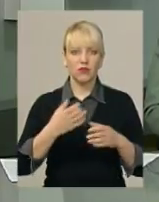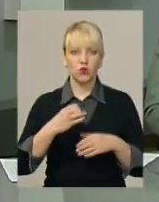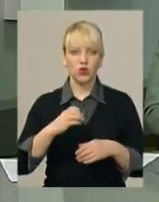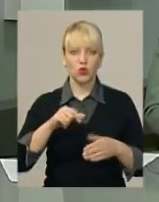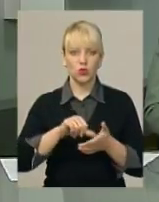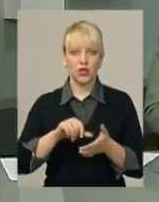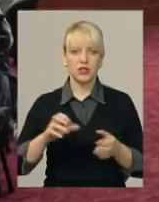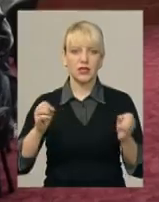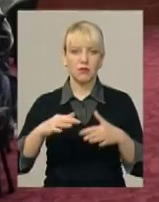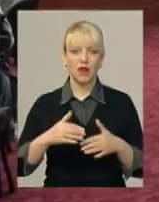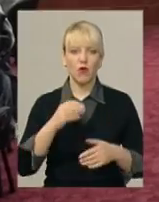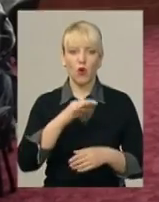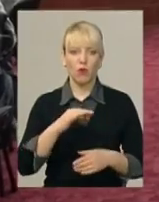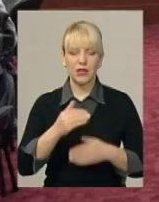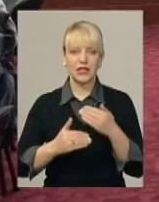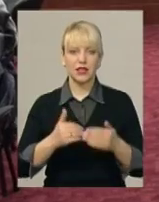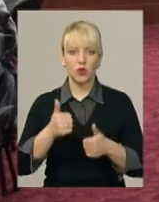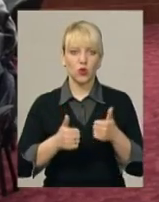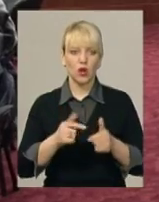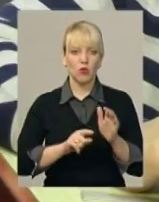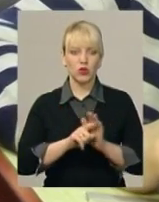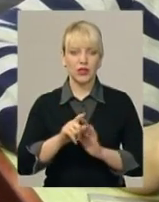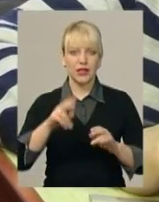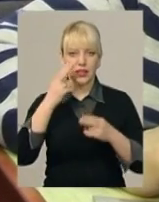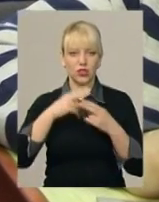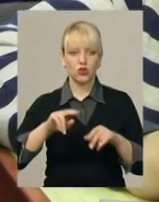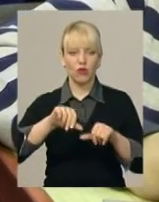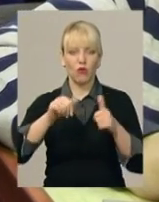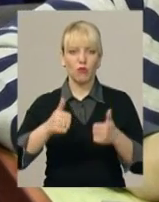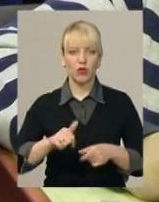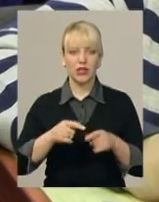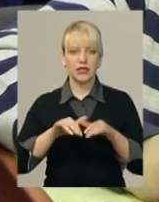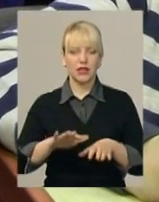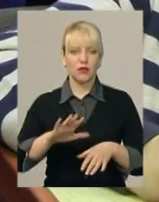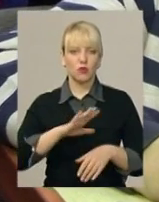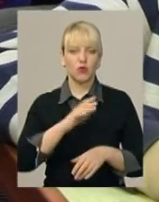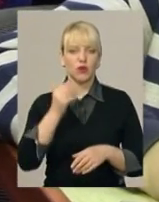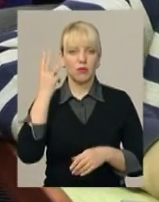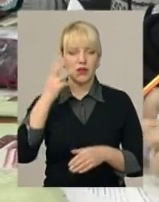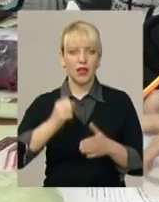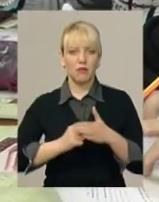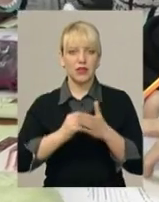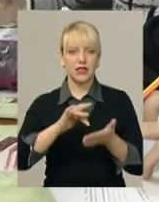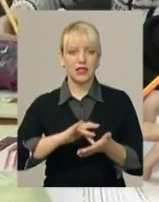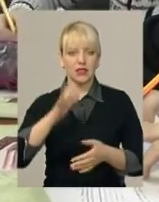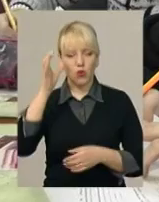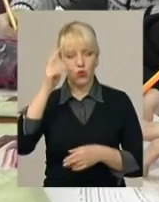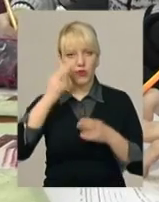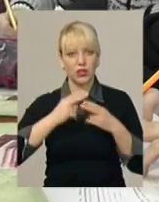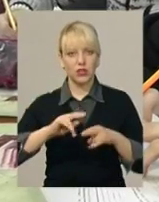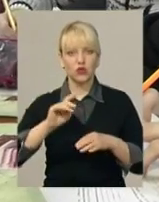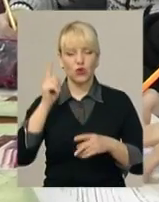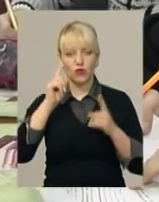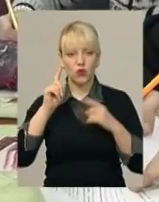зібрав обласний етап конкурсу з початкового технічного моделювання. Захід відбувся у Хмельницькому на базі Центру науково-технічної